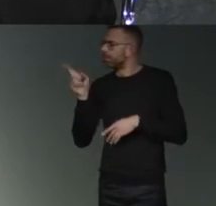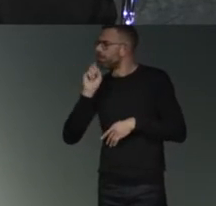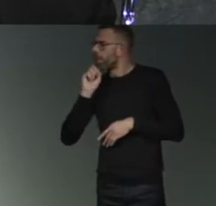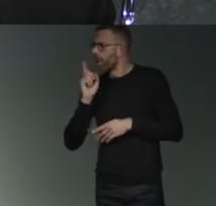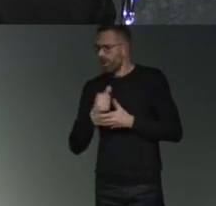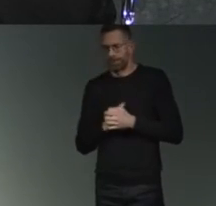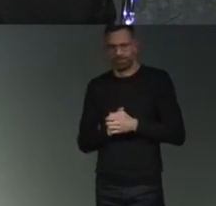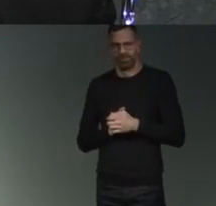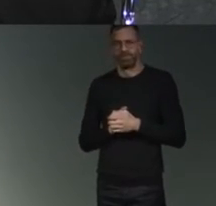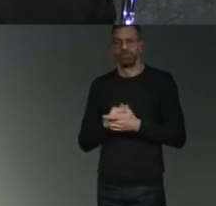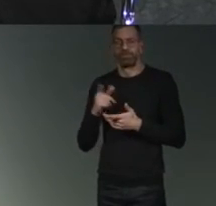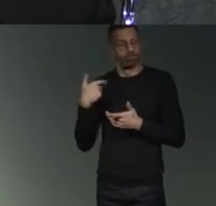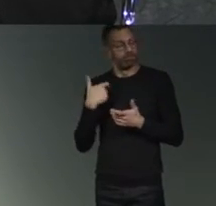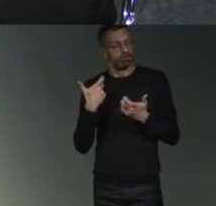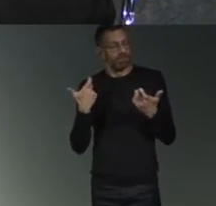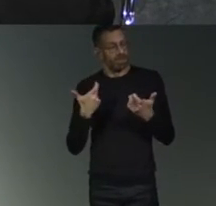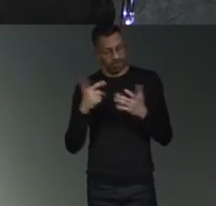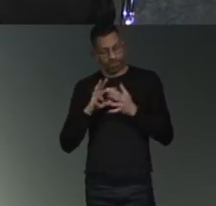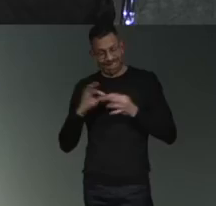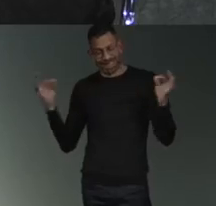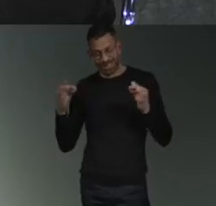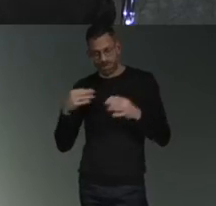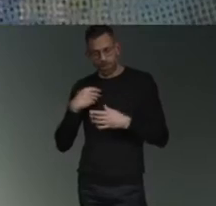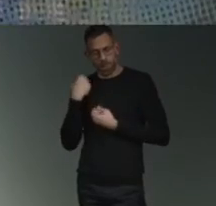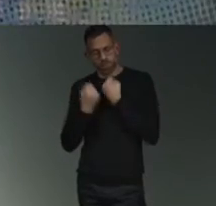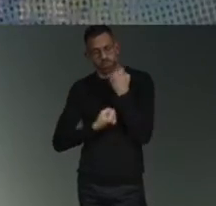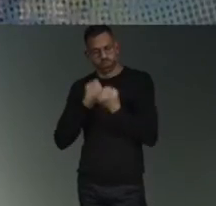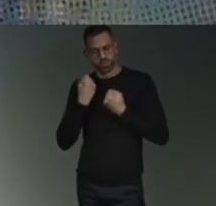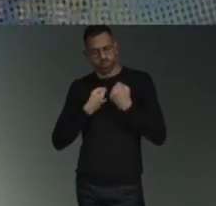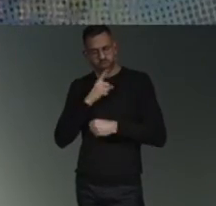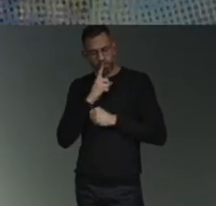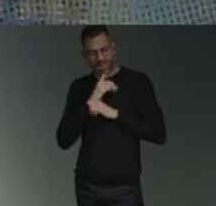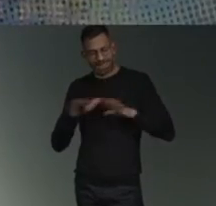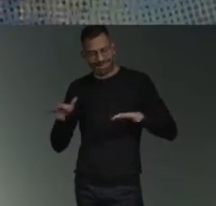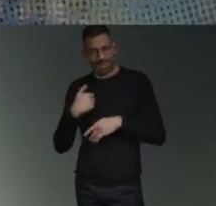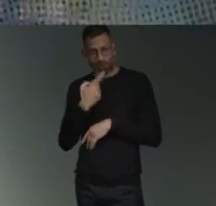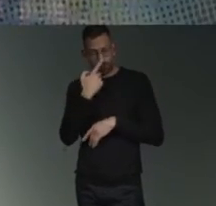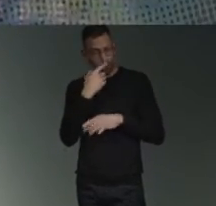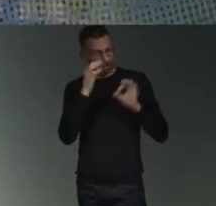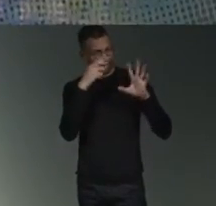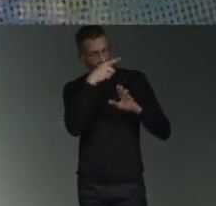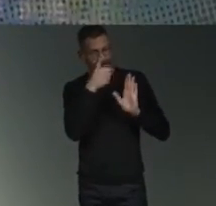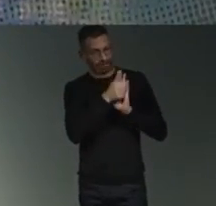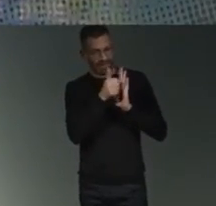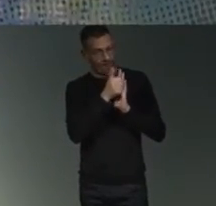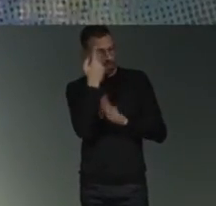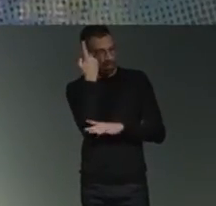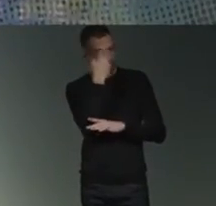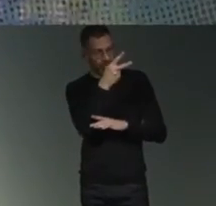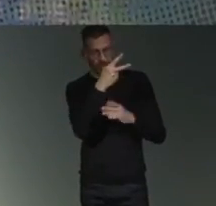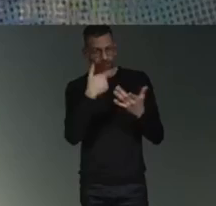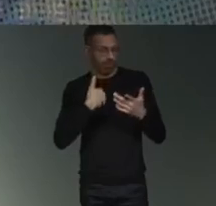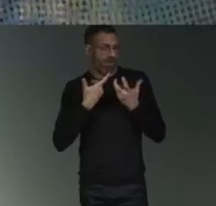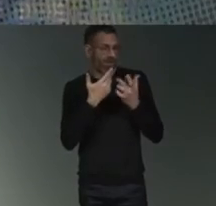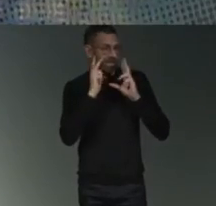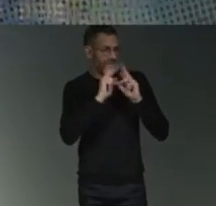raison. Et elle me disait, je vis une histoire douloureuse et silencieuse qui me donne le sentiment d'être dans l'un de vos livres et je voulais vous le